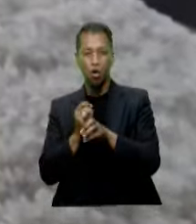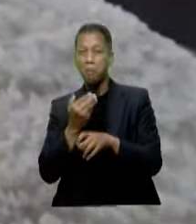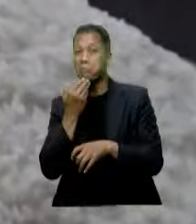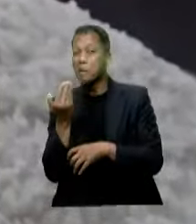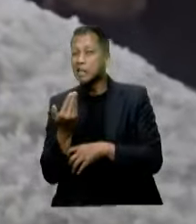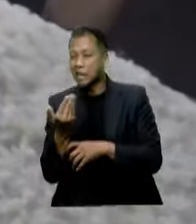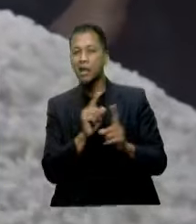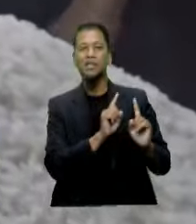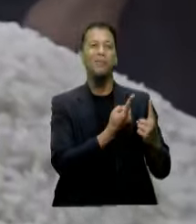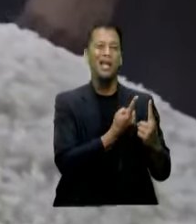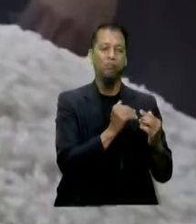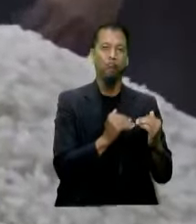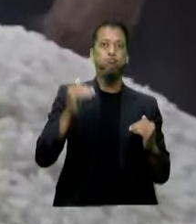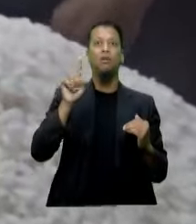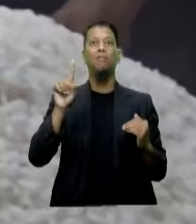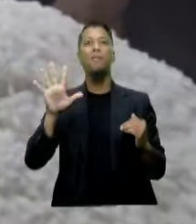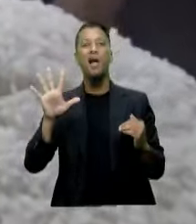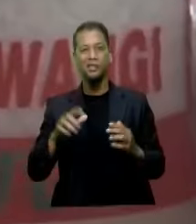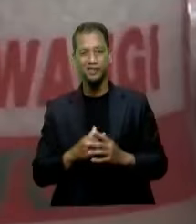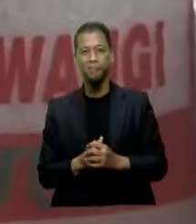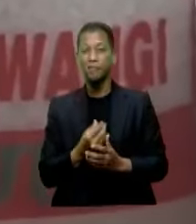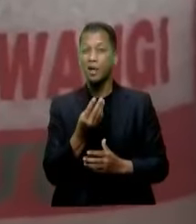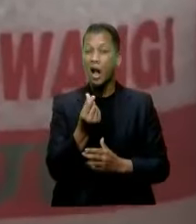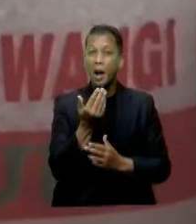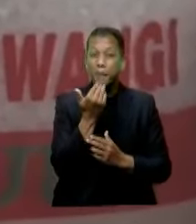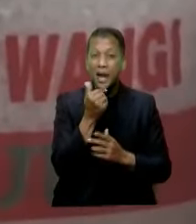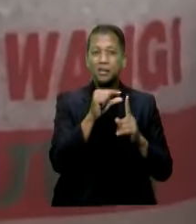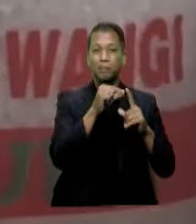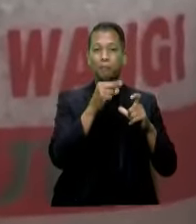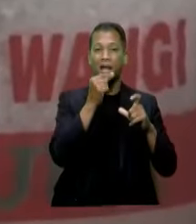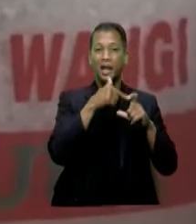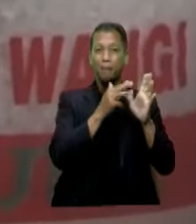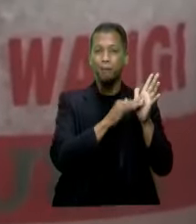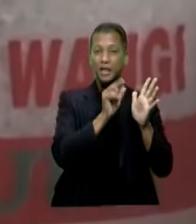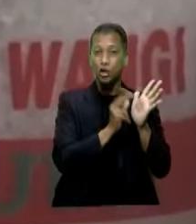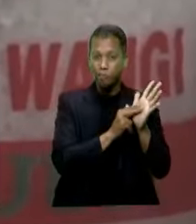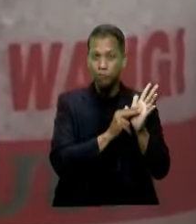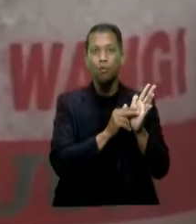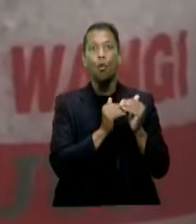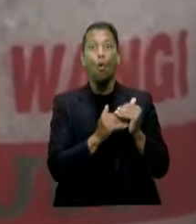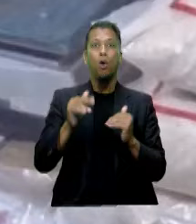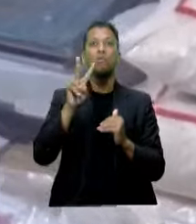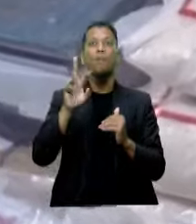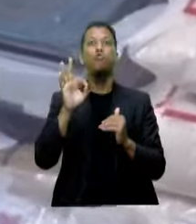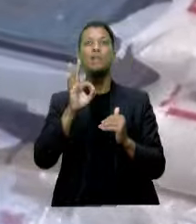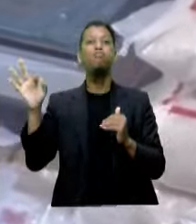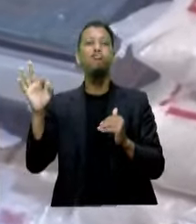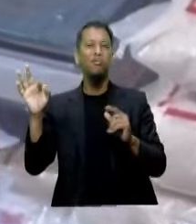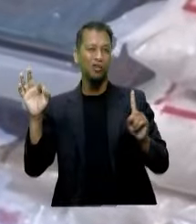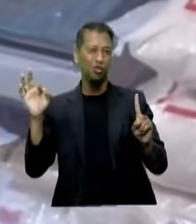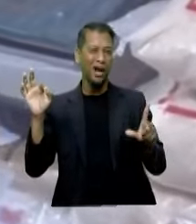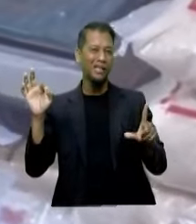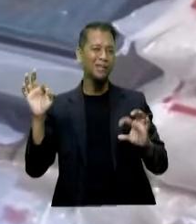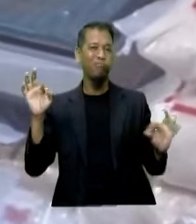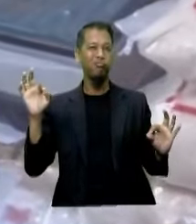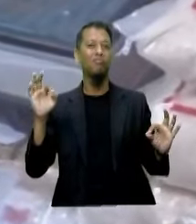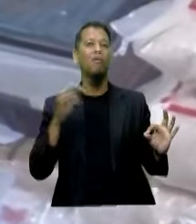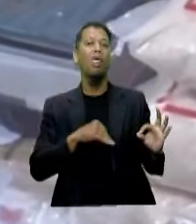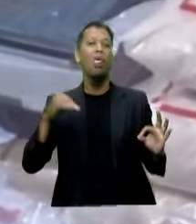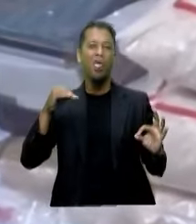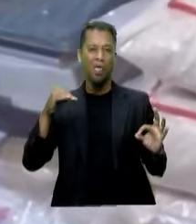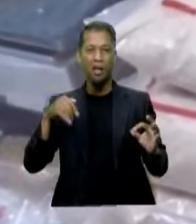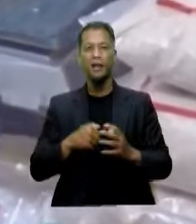per kg sementara harga beras premium menembus Rp20.000 per kg dari biasanya rp17.000 per k kondisi